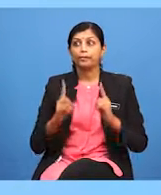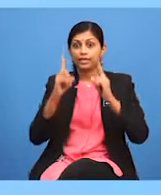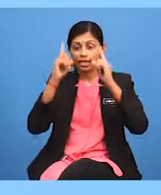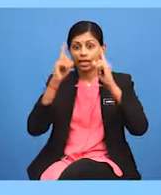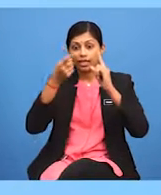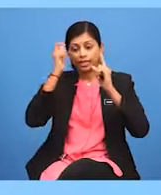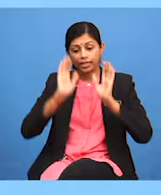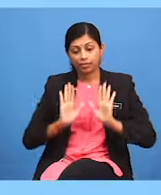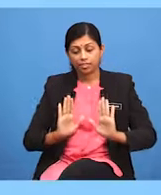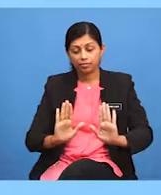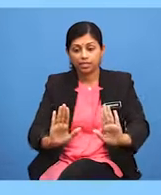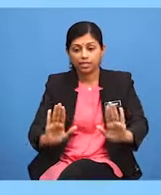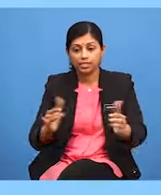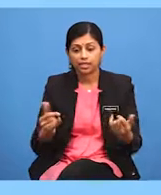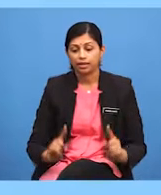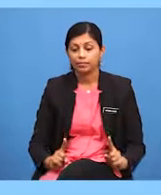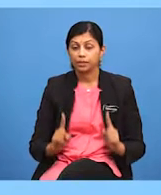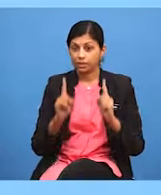pula.